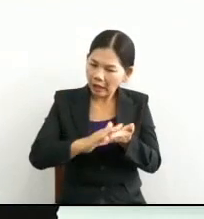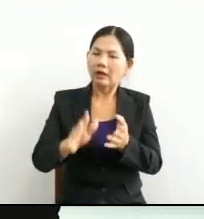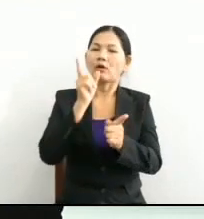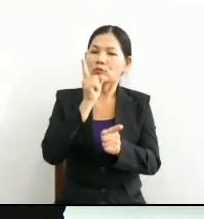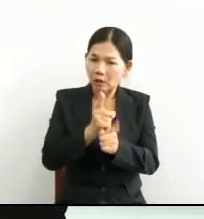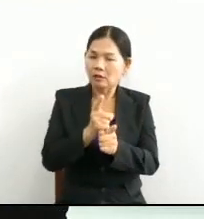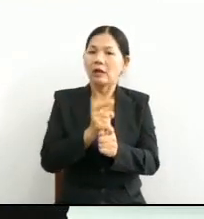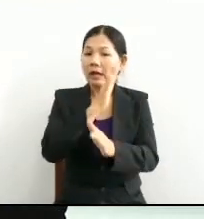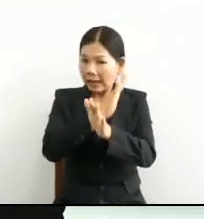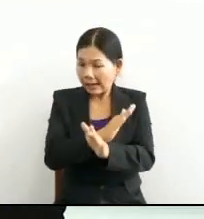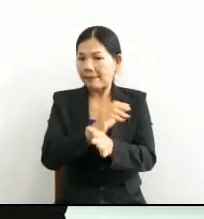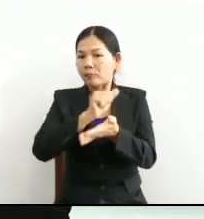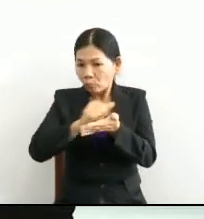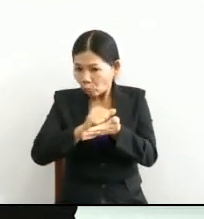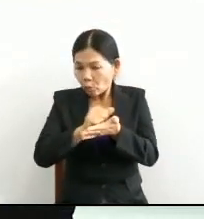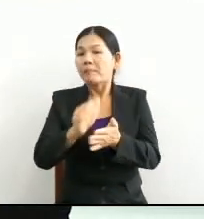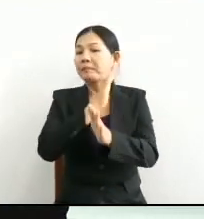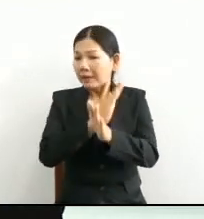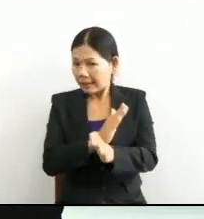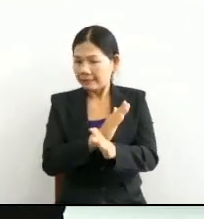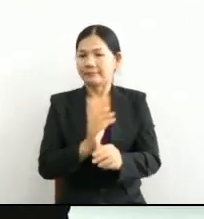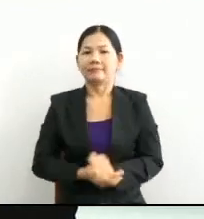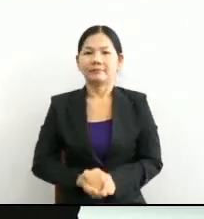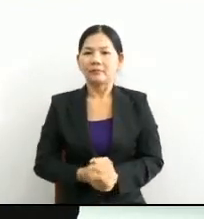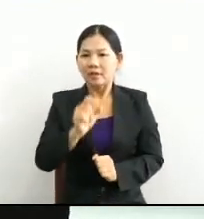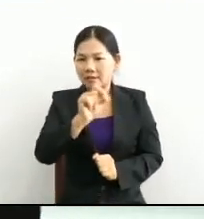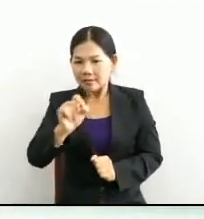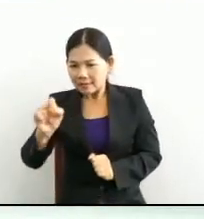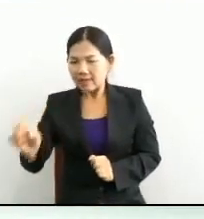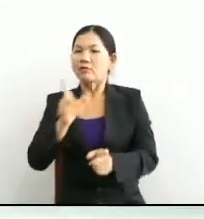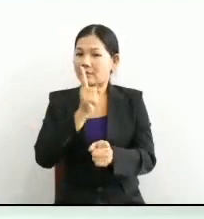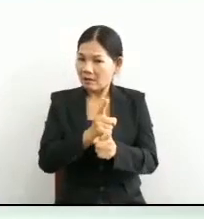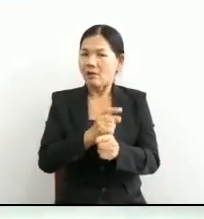lục thôi con ấy xa xê xa át cầm trừ cũng oi lục rồi xa